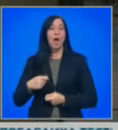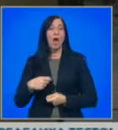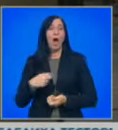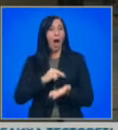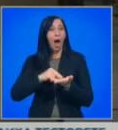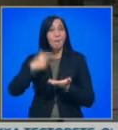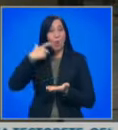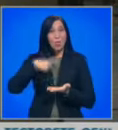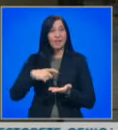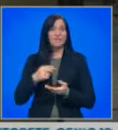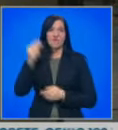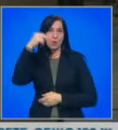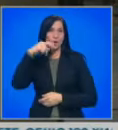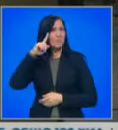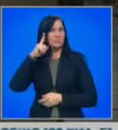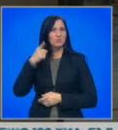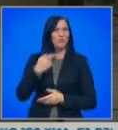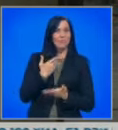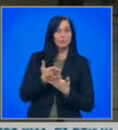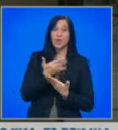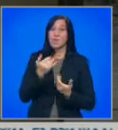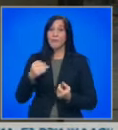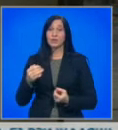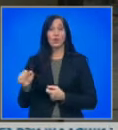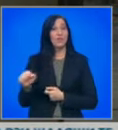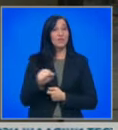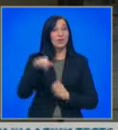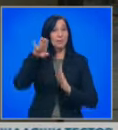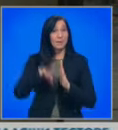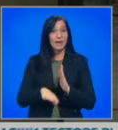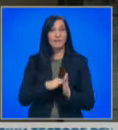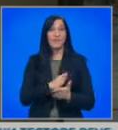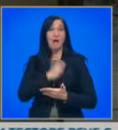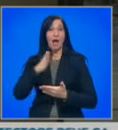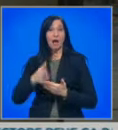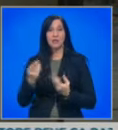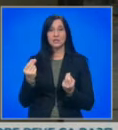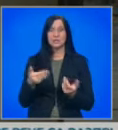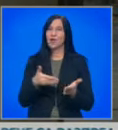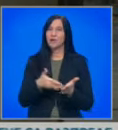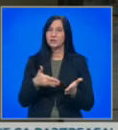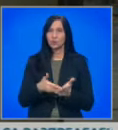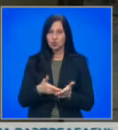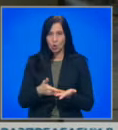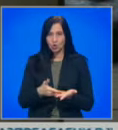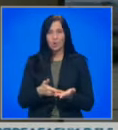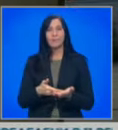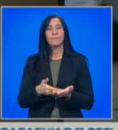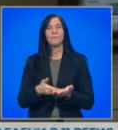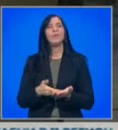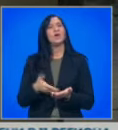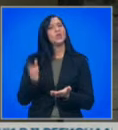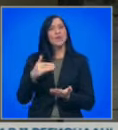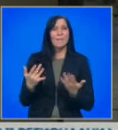смятаме, че това предложение няма да доведе до намаляване на крайните цени, защото